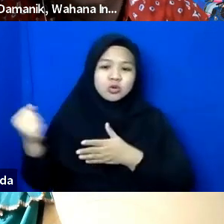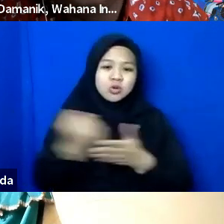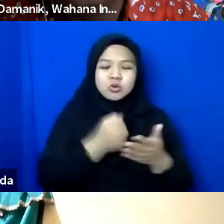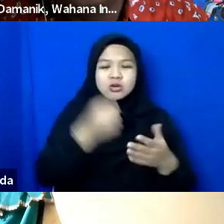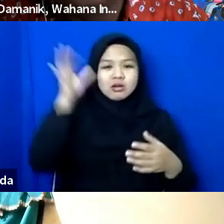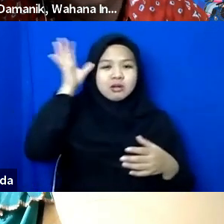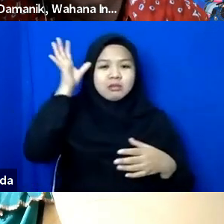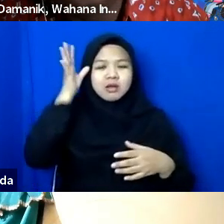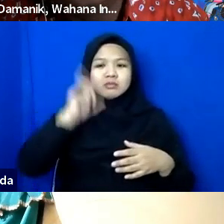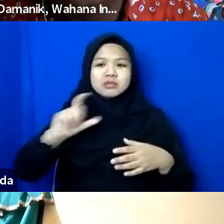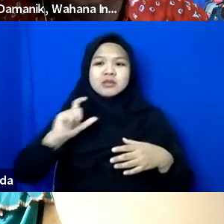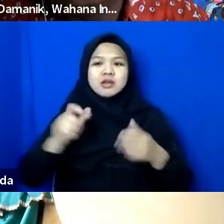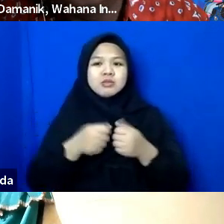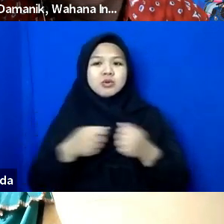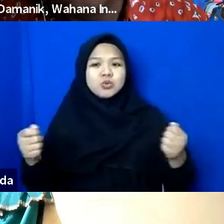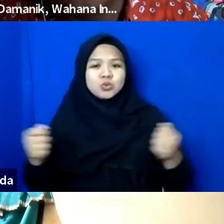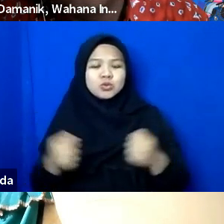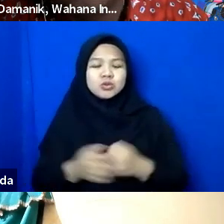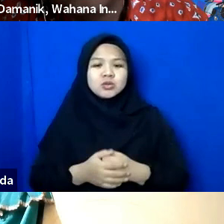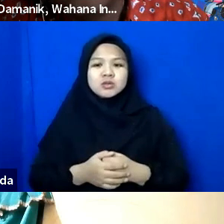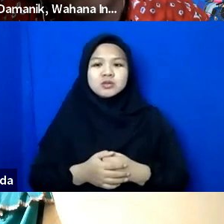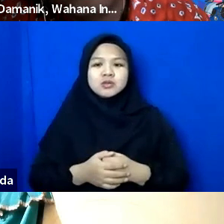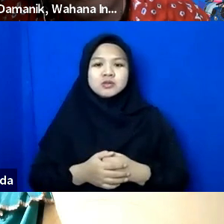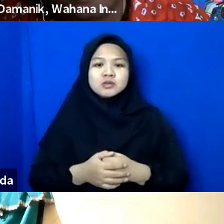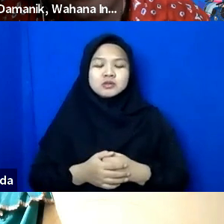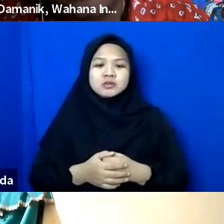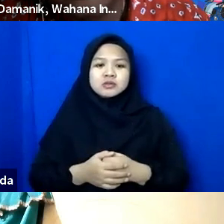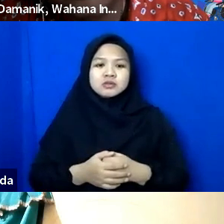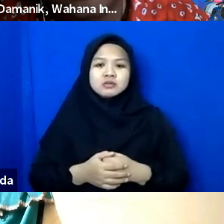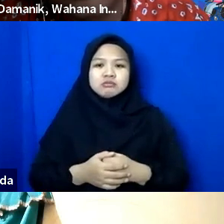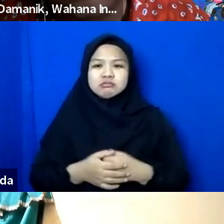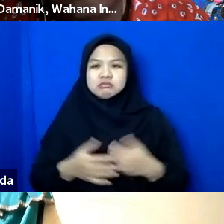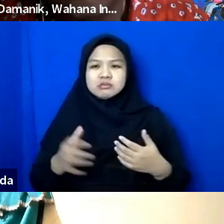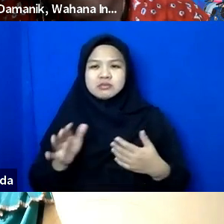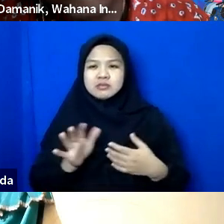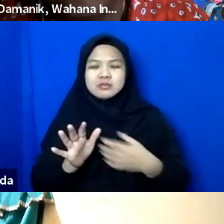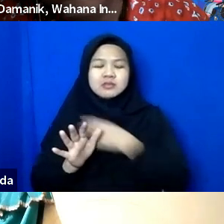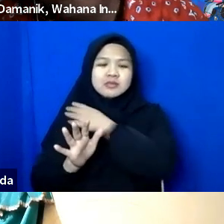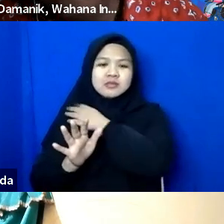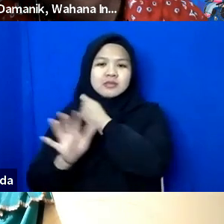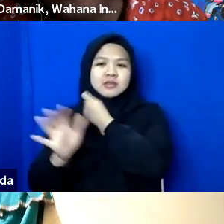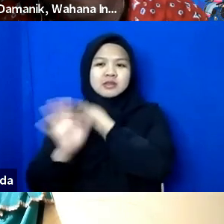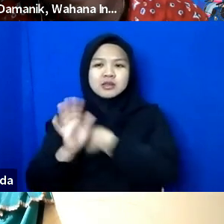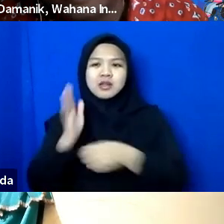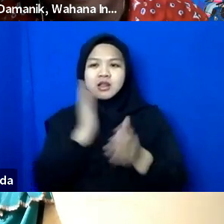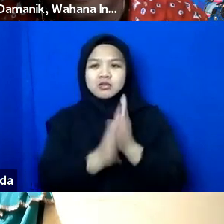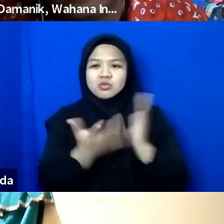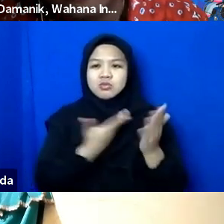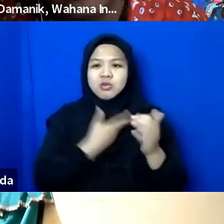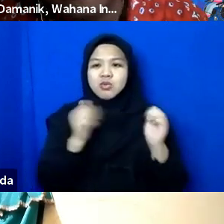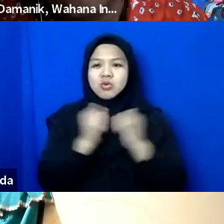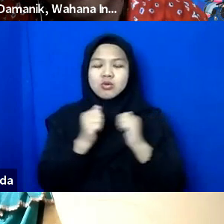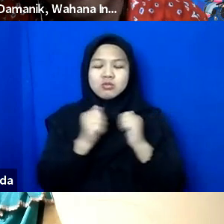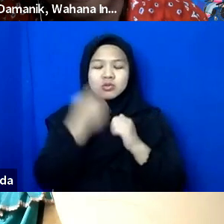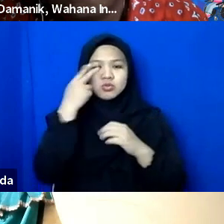tidak paham cara ngukurnya sehingga ya nggak nggak nggak nggak nggak nggak dengan serta-merta mau komitmen Untuk